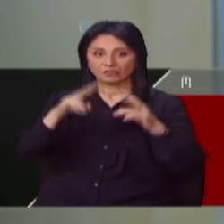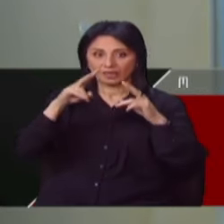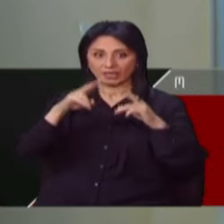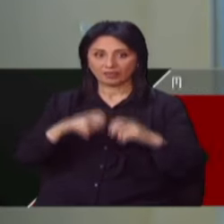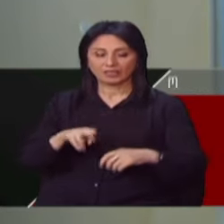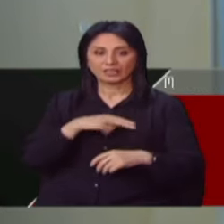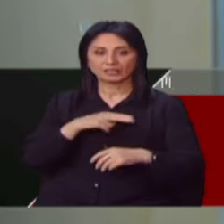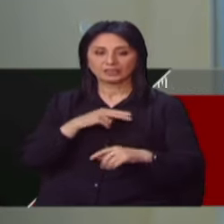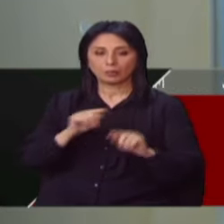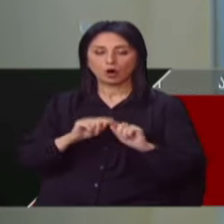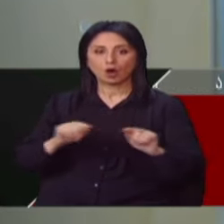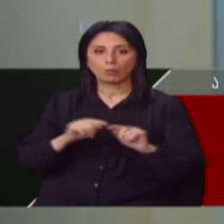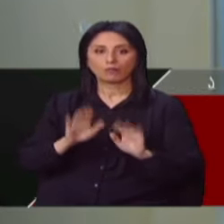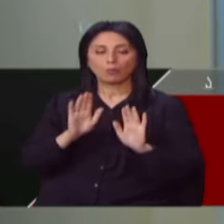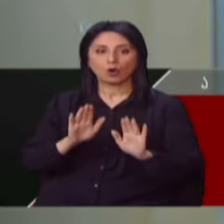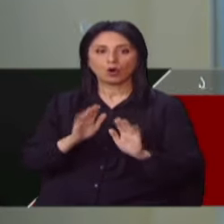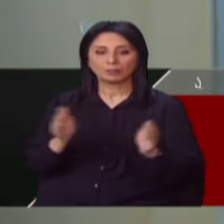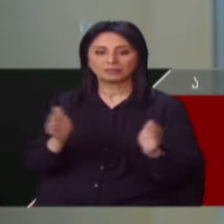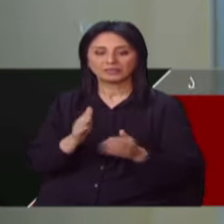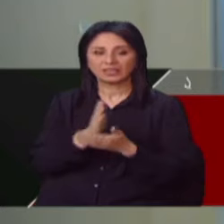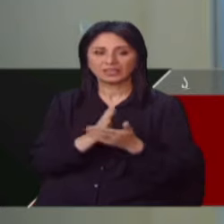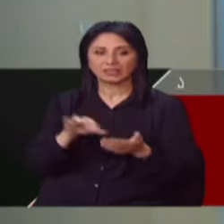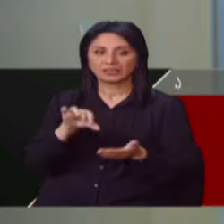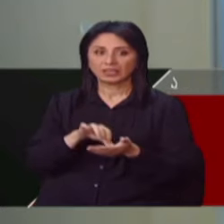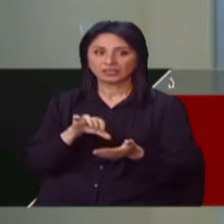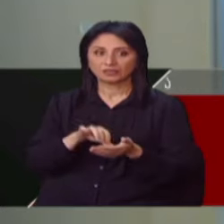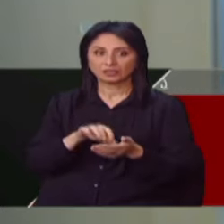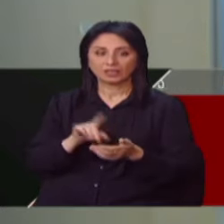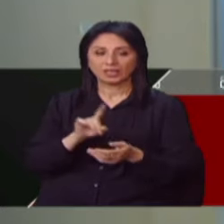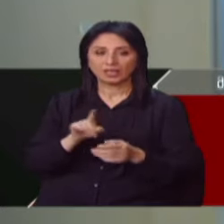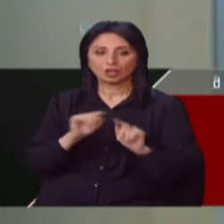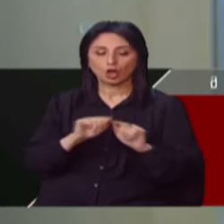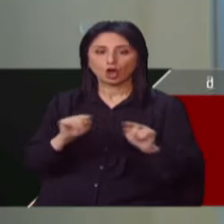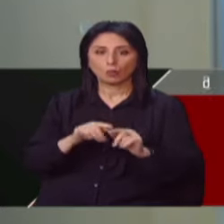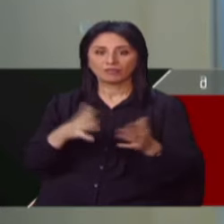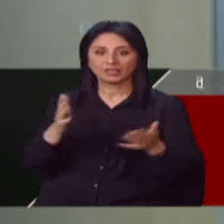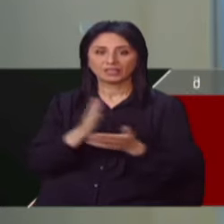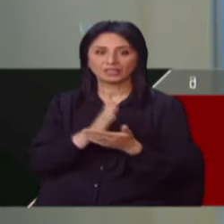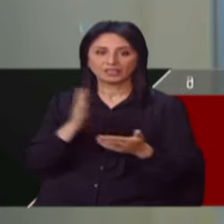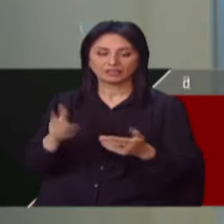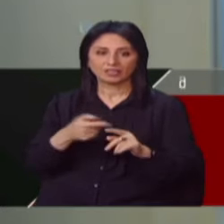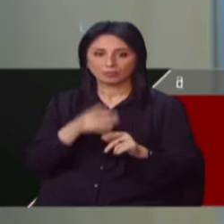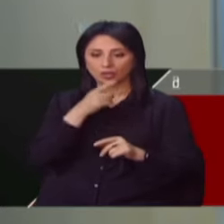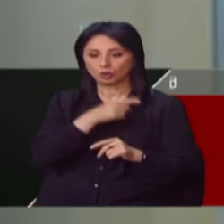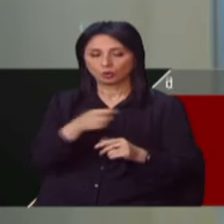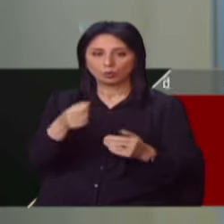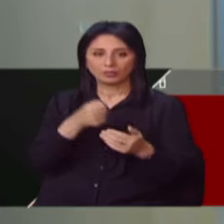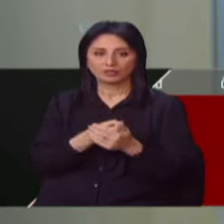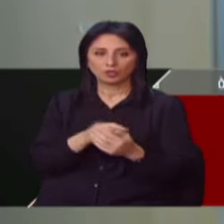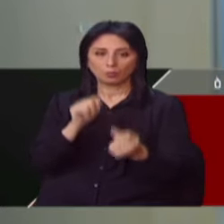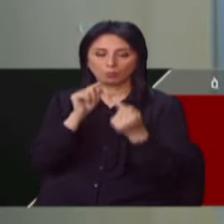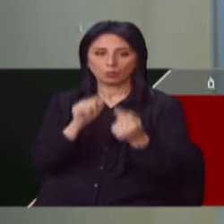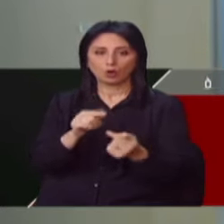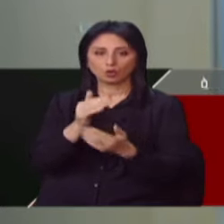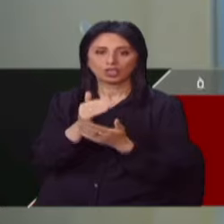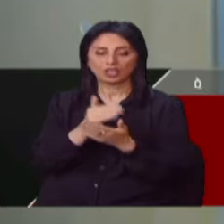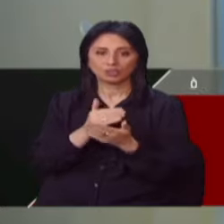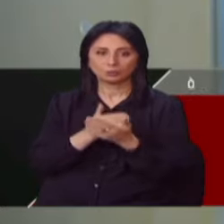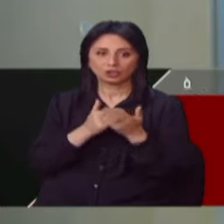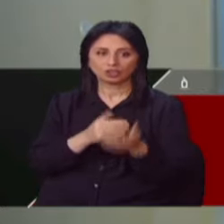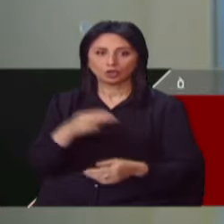განხილვას საპარლამენტო ოპოზიციის მხოლოდ მცირე ნაწილი ესწრებოდა, რადგან ოპოზიციის დიდი ნაწილი ამ დრომდე ბოიკოტის